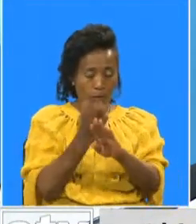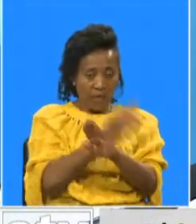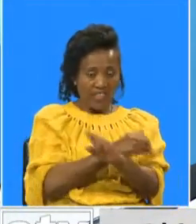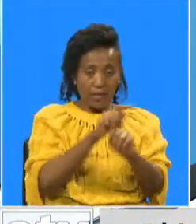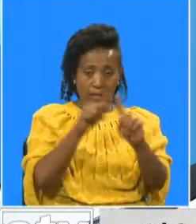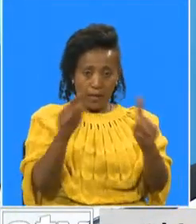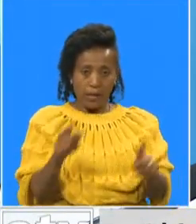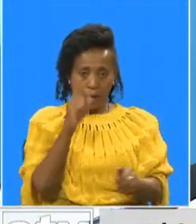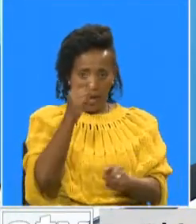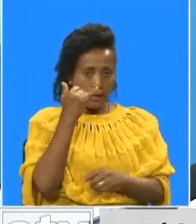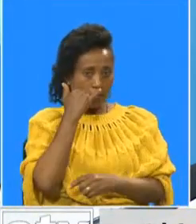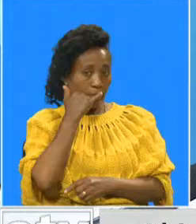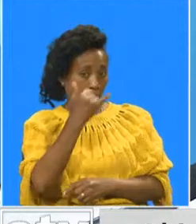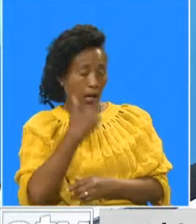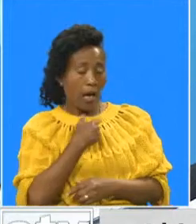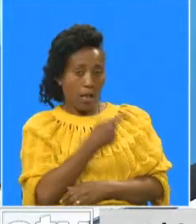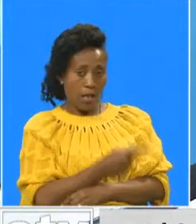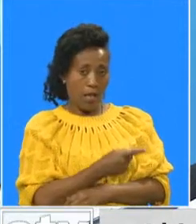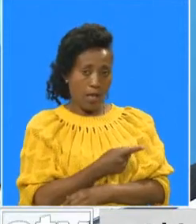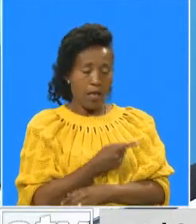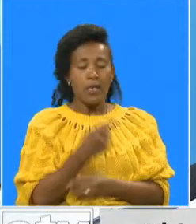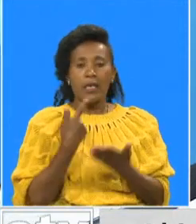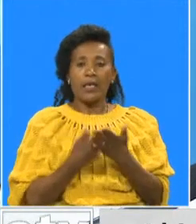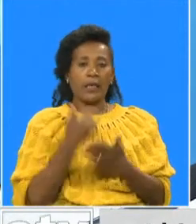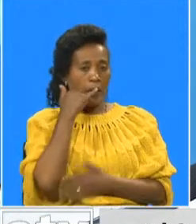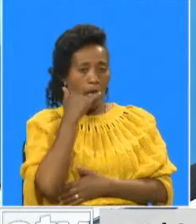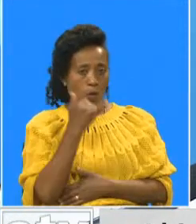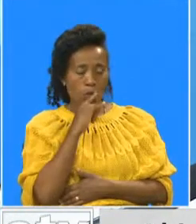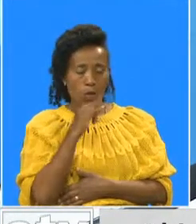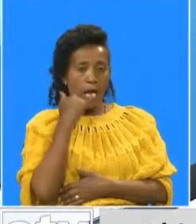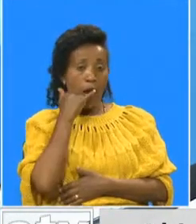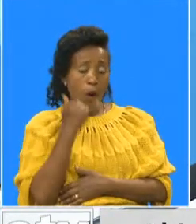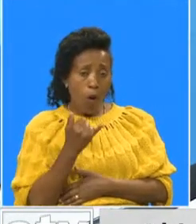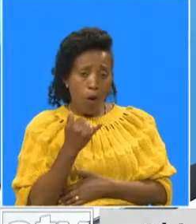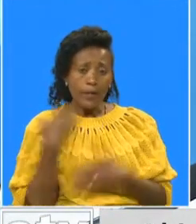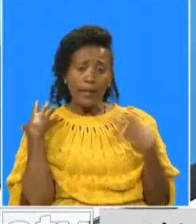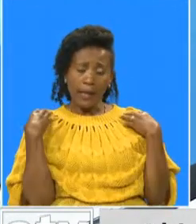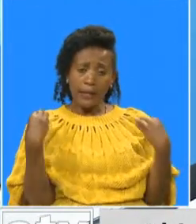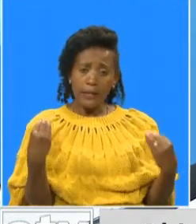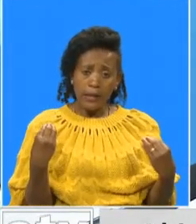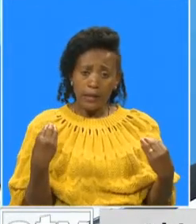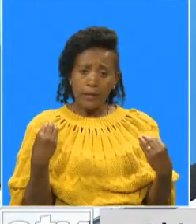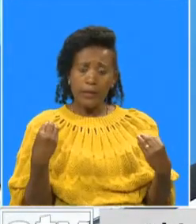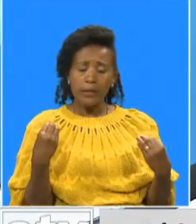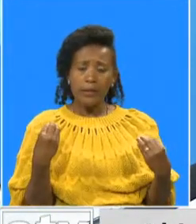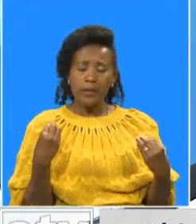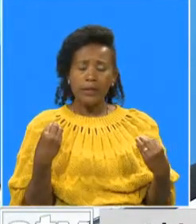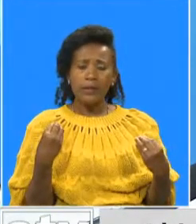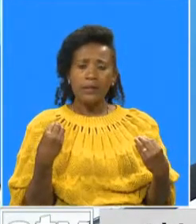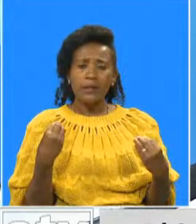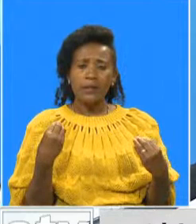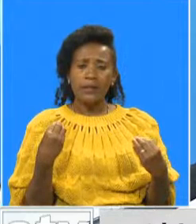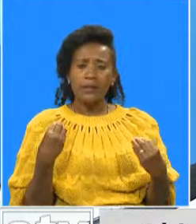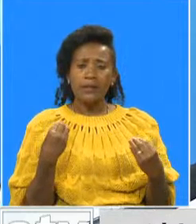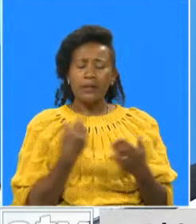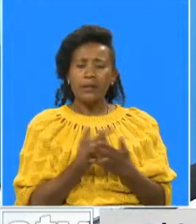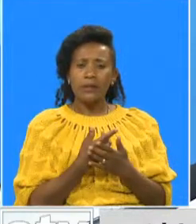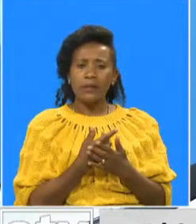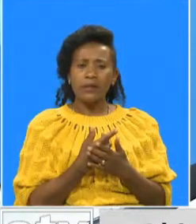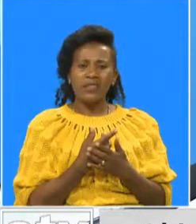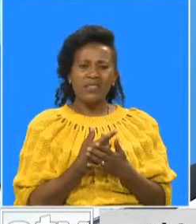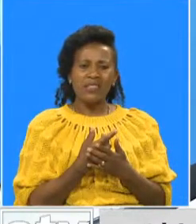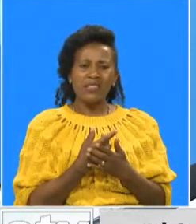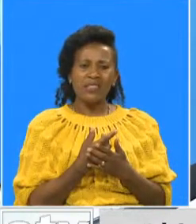በፊት ግን አንድ ተመልካች ቀጥታ መስመር ላይ ስለሚገኙ ነው። ሄሎ ሄሎ፣ ጤና ይስጥልን። ጸጋይ ባላለ